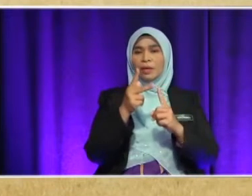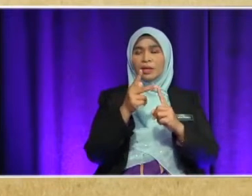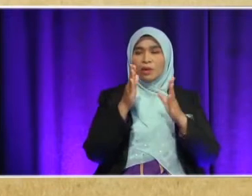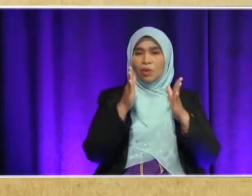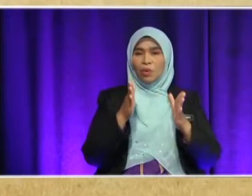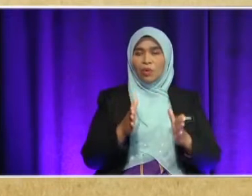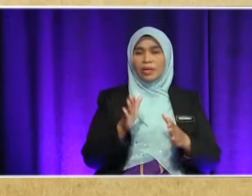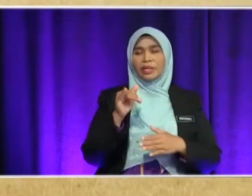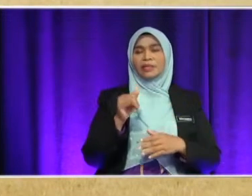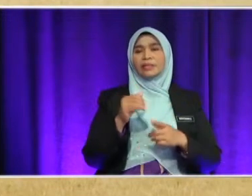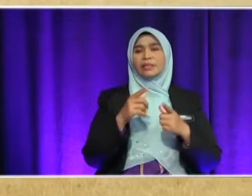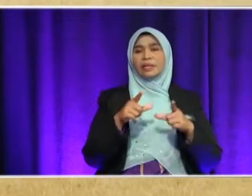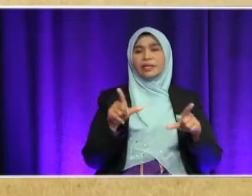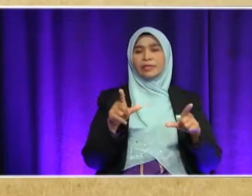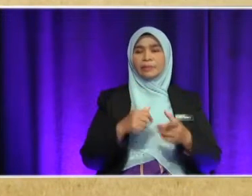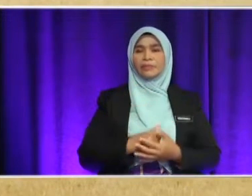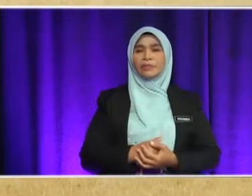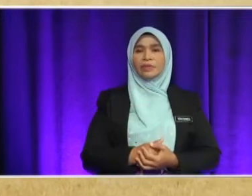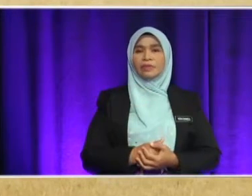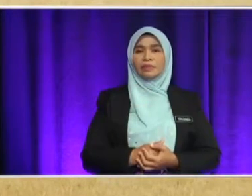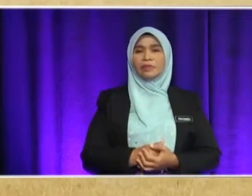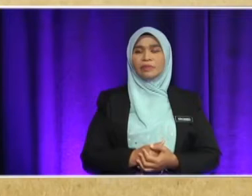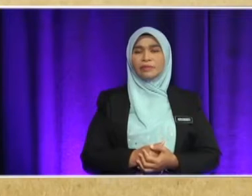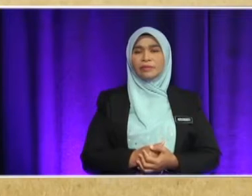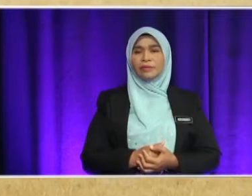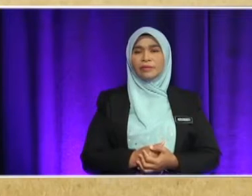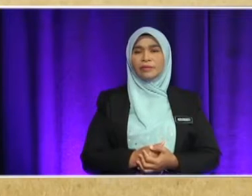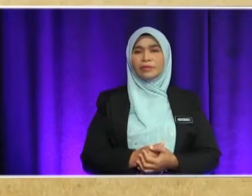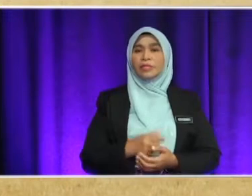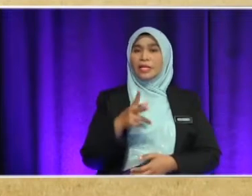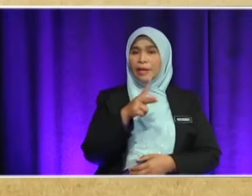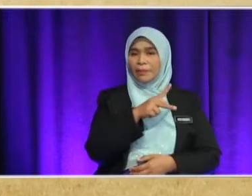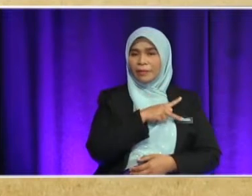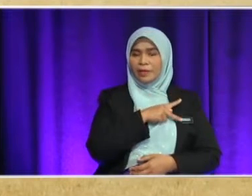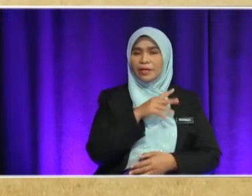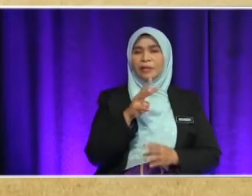memperbaiki diri dia agar dia menjadi contoh kepada yang lain maksudnya